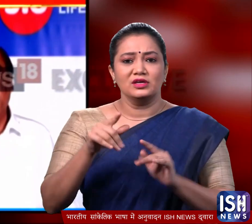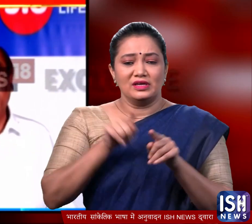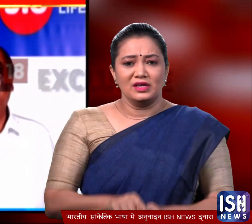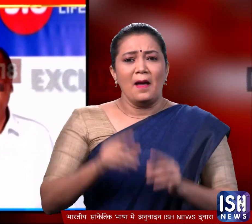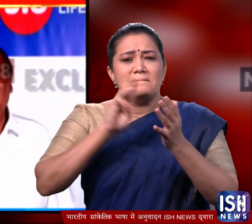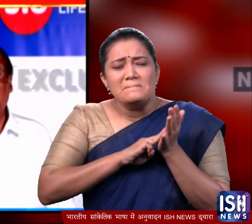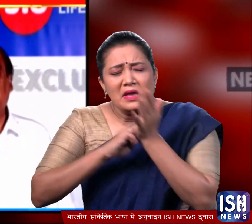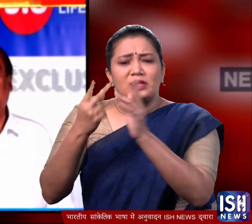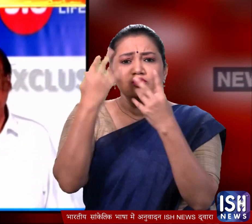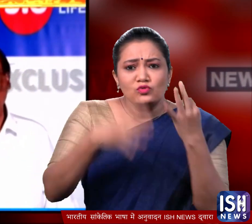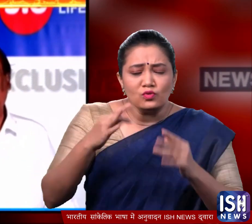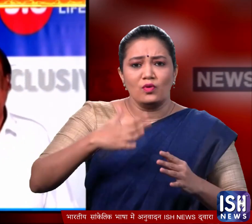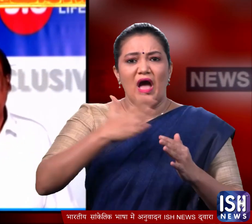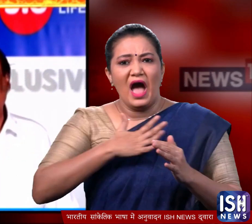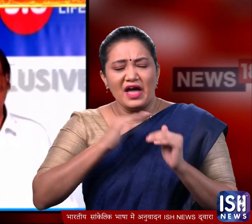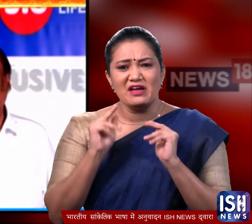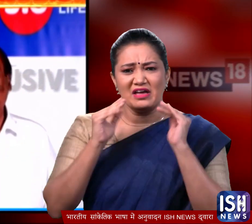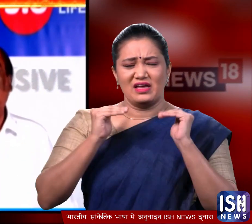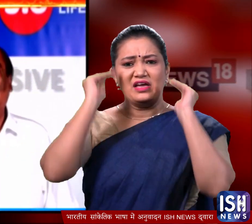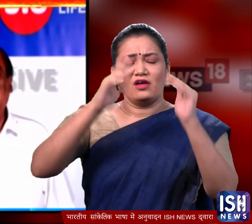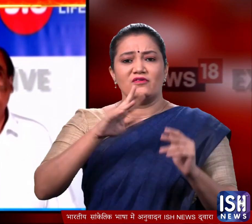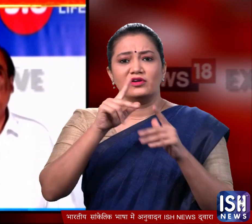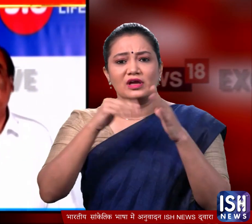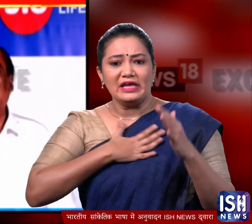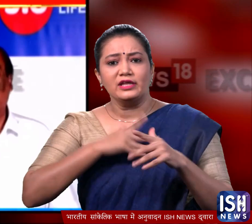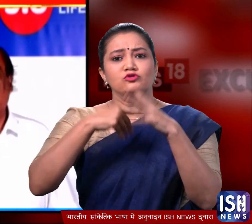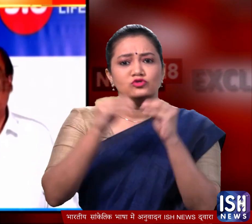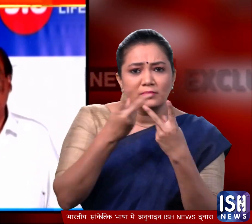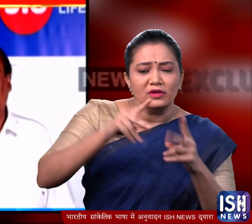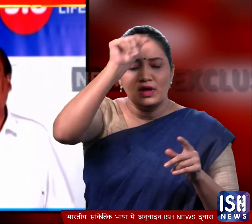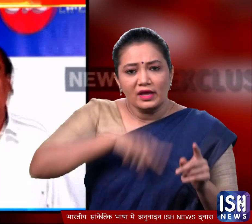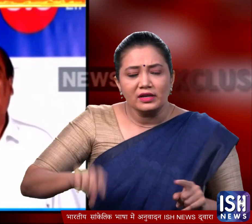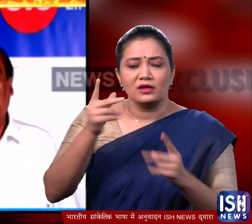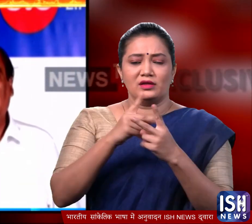It will create millions of new and high-value green jobs for